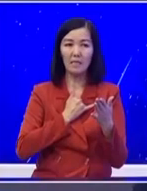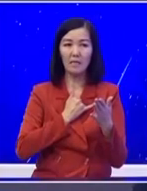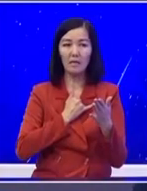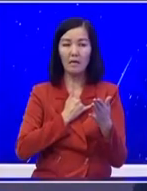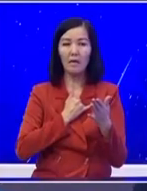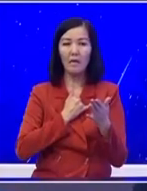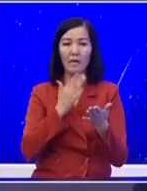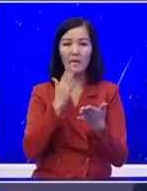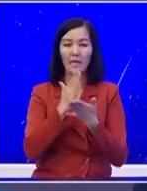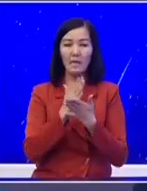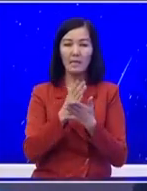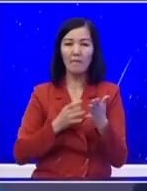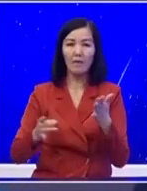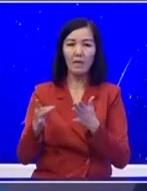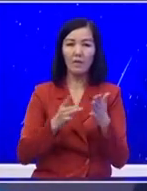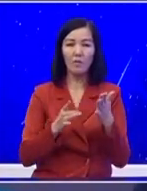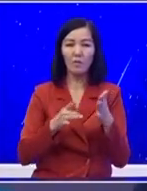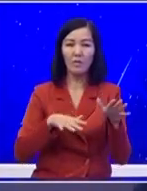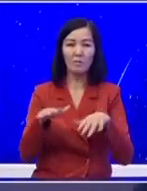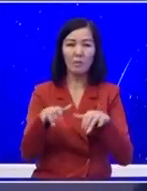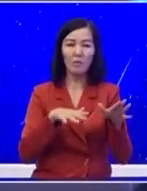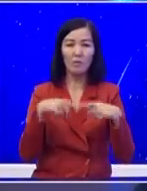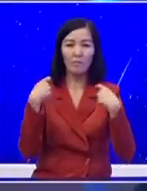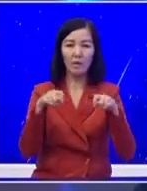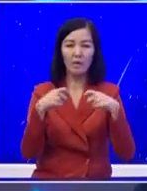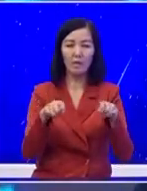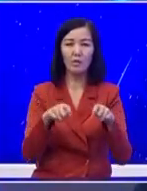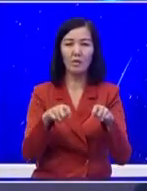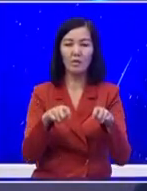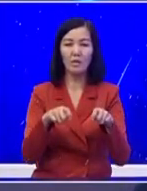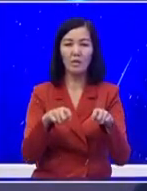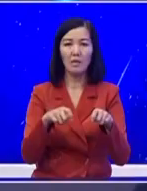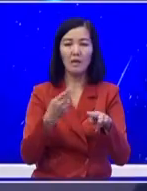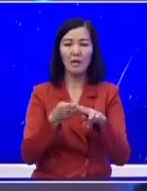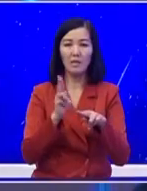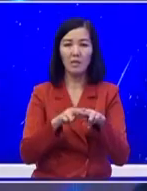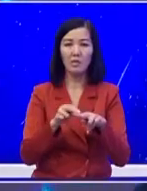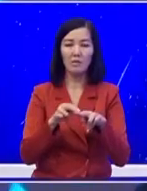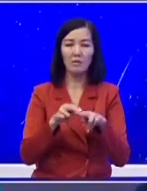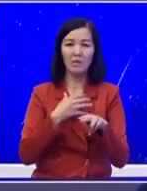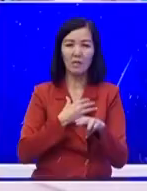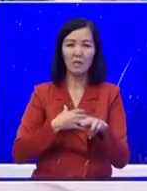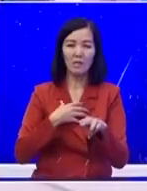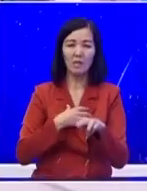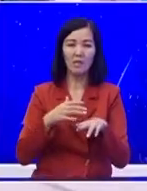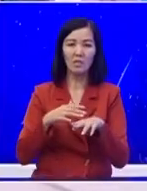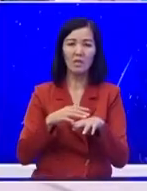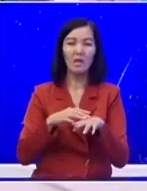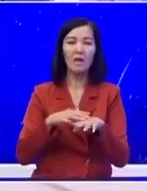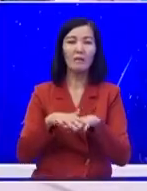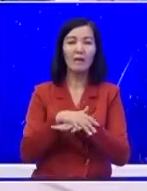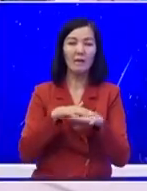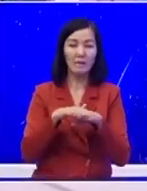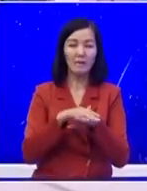выявляется вот в регионах, и мы видим спекулятивные продажи, и это же создает ажиотаж на рынке. Очень важно, чтобы